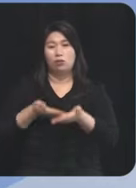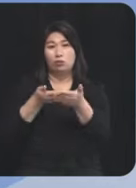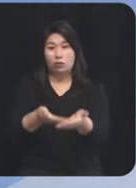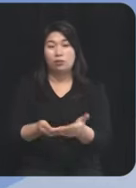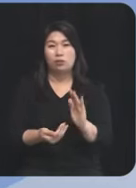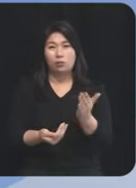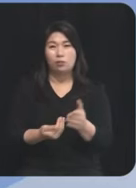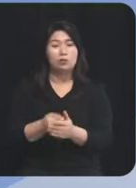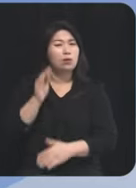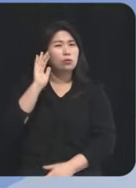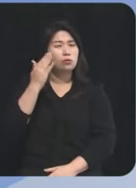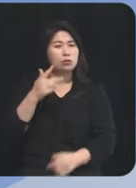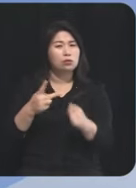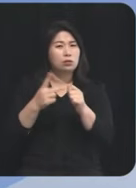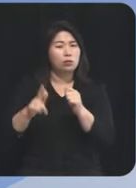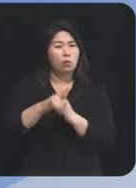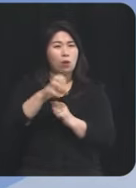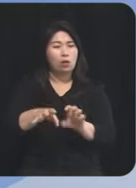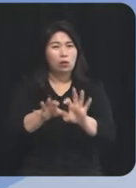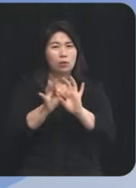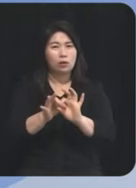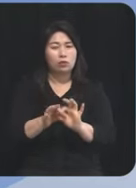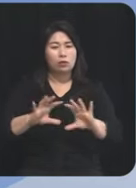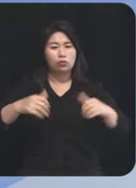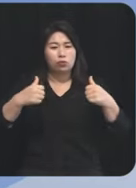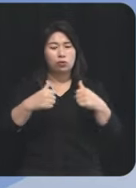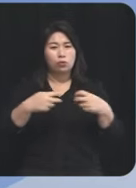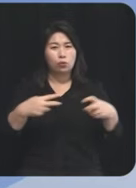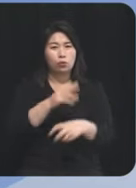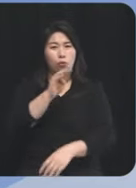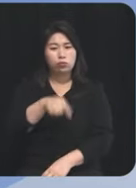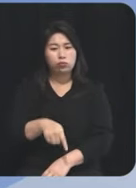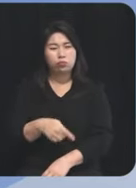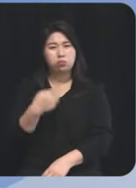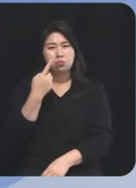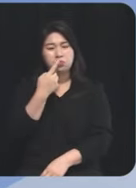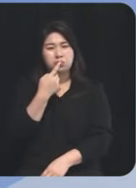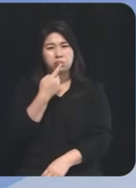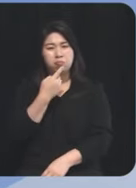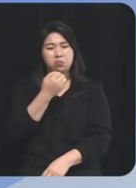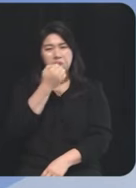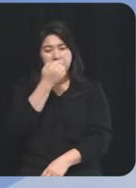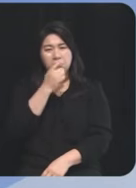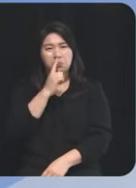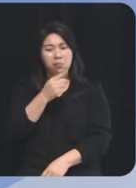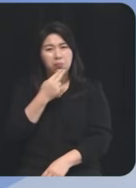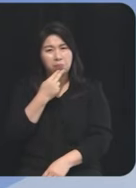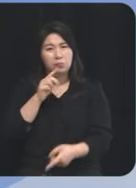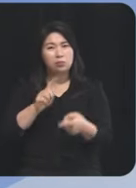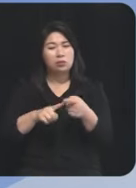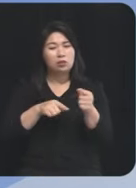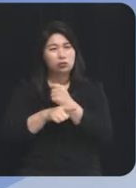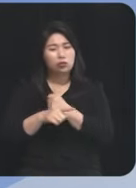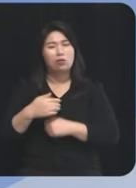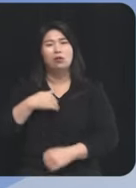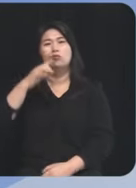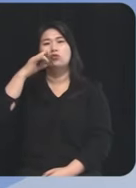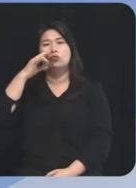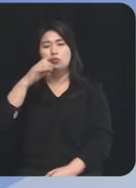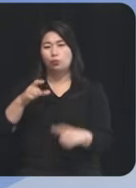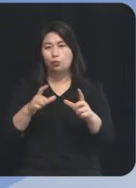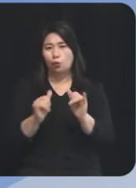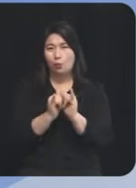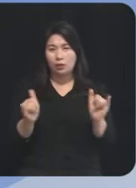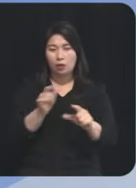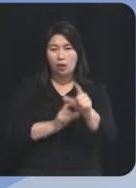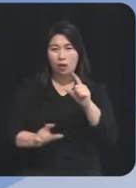됩니다. 최근 제2공항과 관련해서 국토부가 묵묵부답하는 이유, 그 이유가 어디 있는지 궁금할 따름입니다. 도민들에게